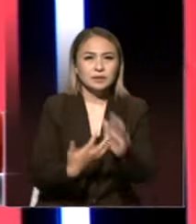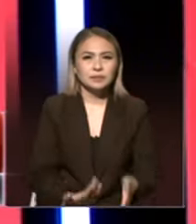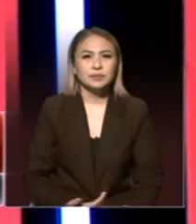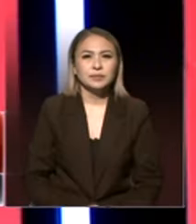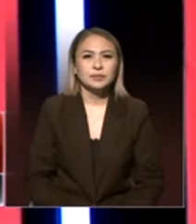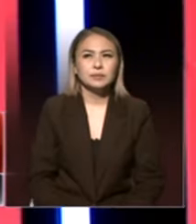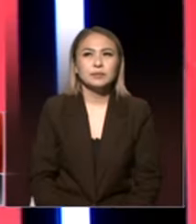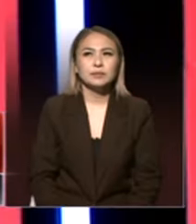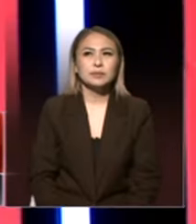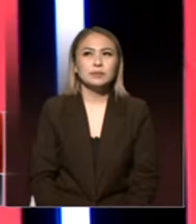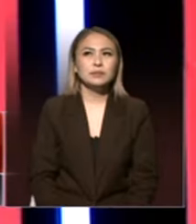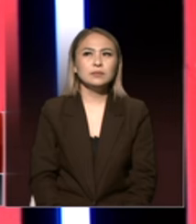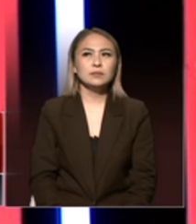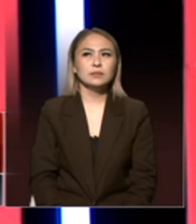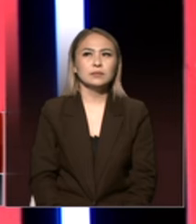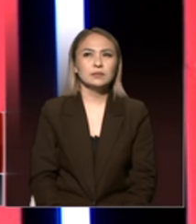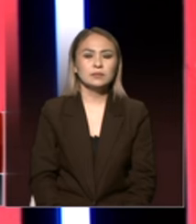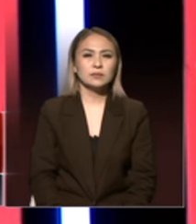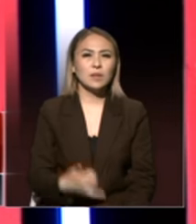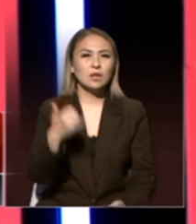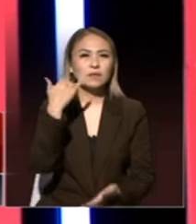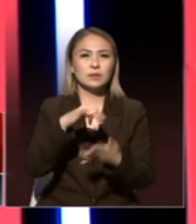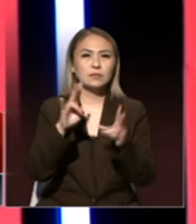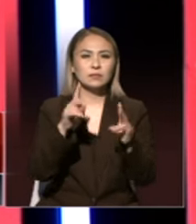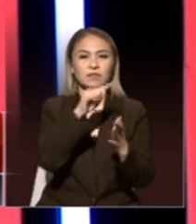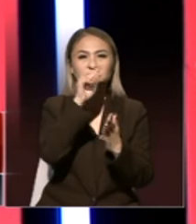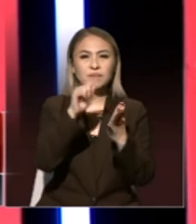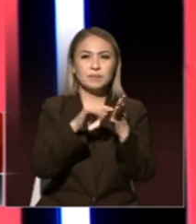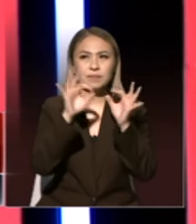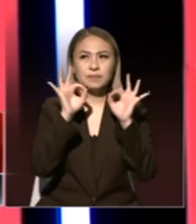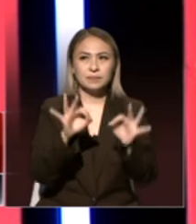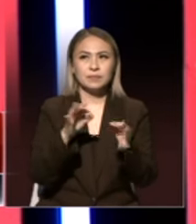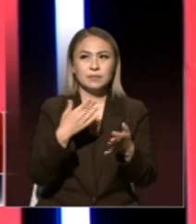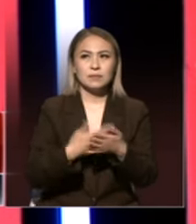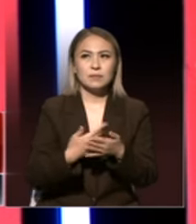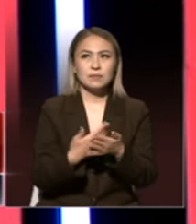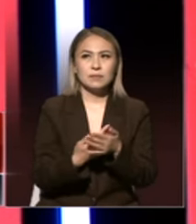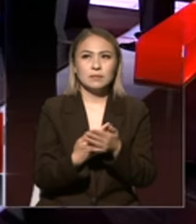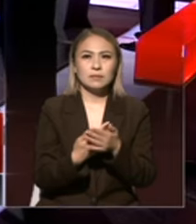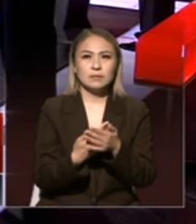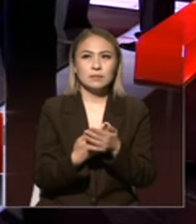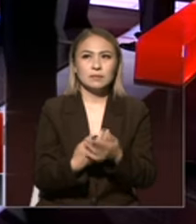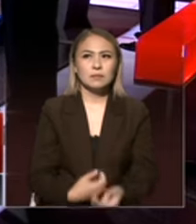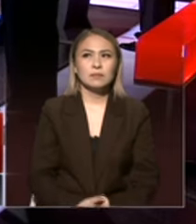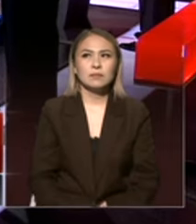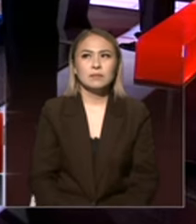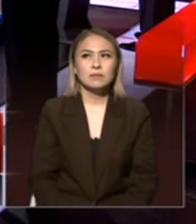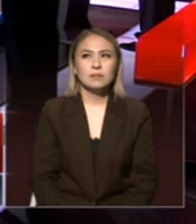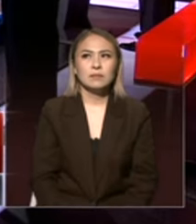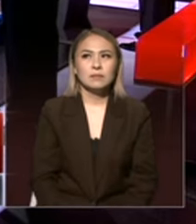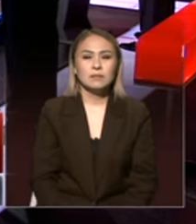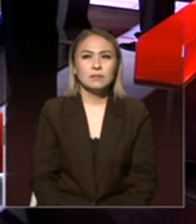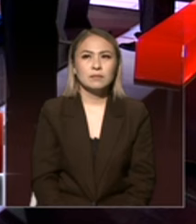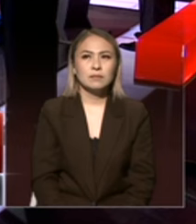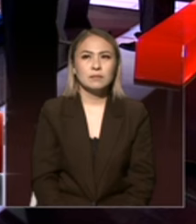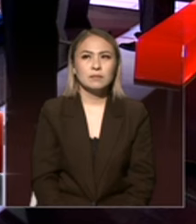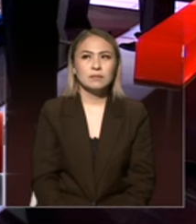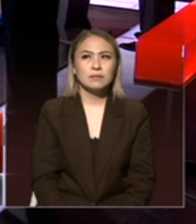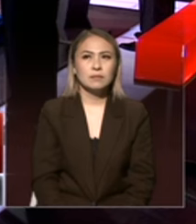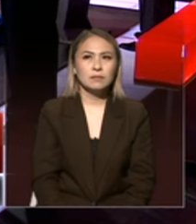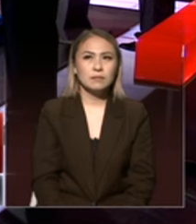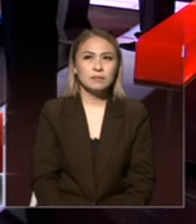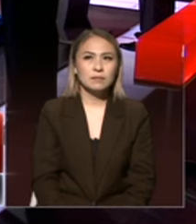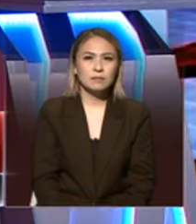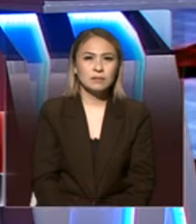Рахмет хабарласқаныңызға. Телефон тұтқасын тастамаңыз. Сауал түсінікті ғой. Бақшыңызға. Жауап беремін. Жауап бересіз ба? Жауап беремін. Қап